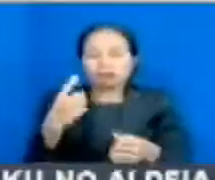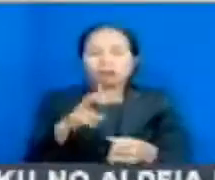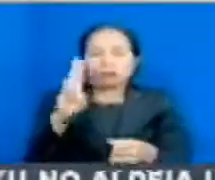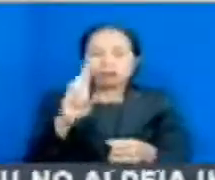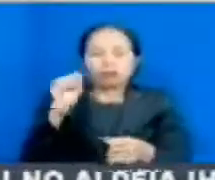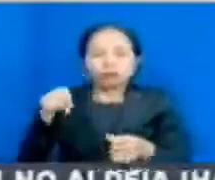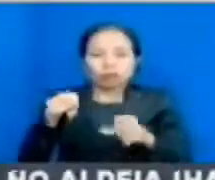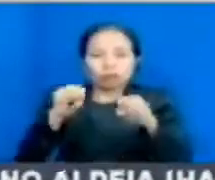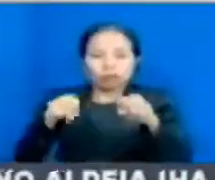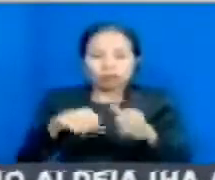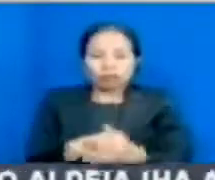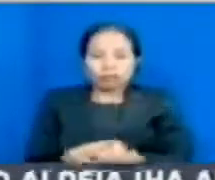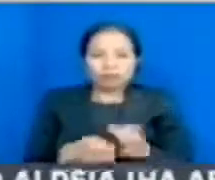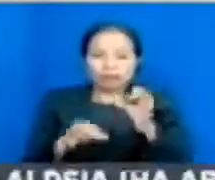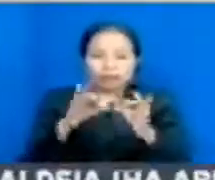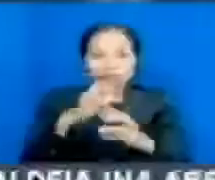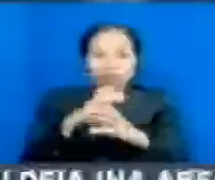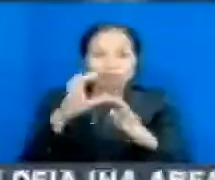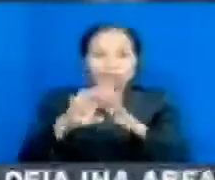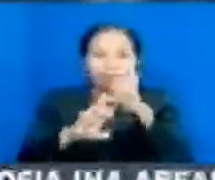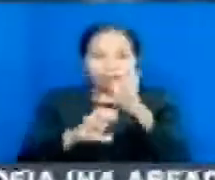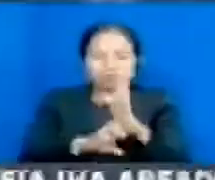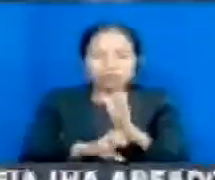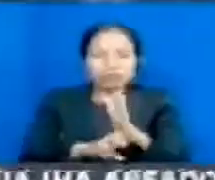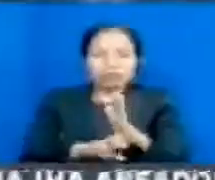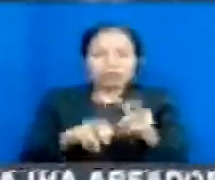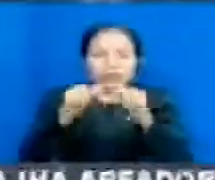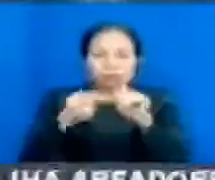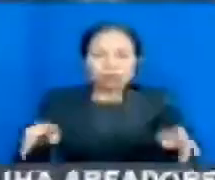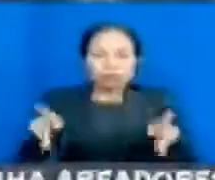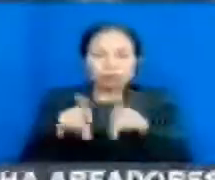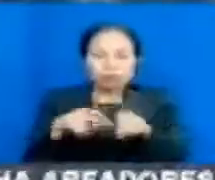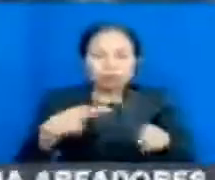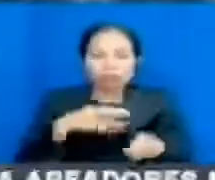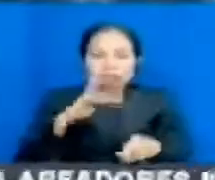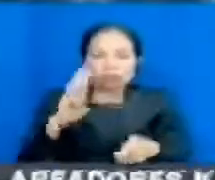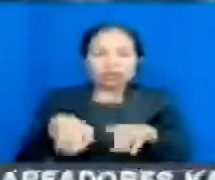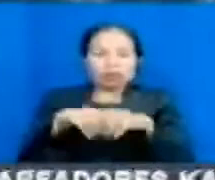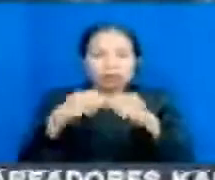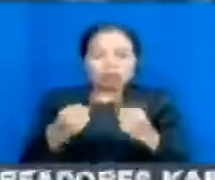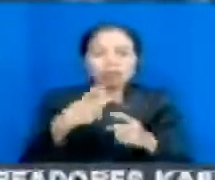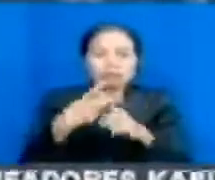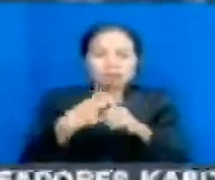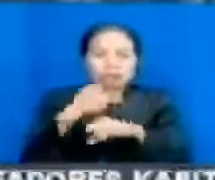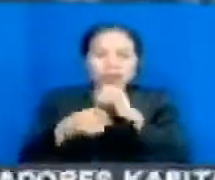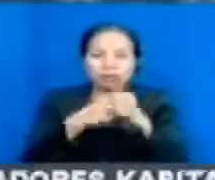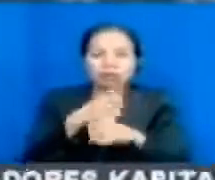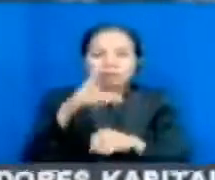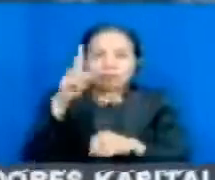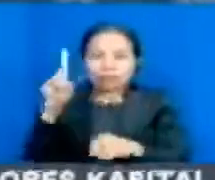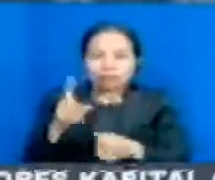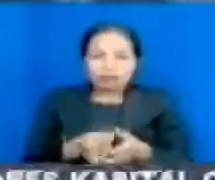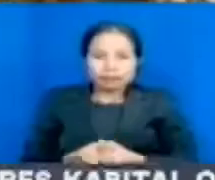a. Entretanto, kareta estadu administrador postu hatu buliku avaria kuaze tinan idaona.